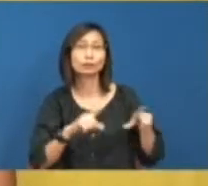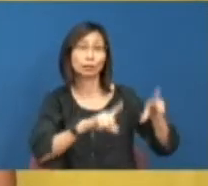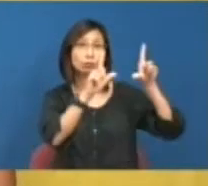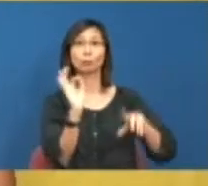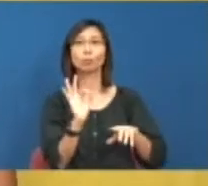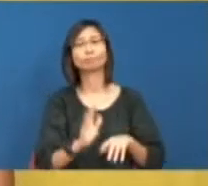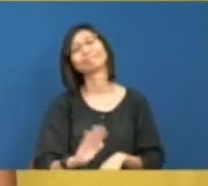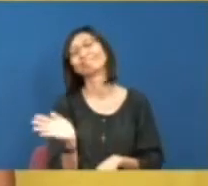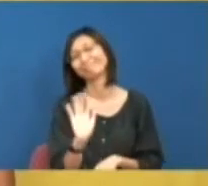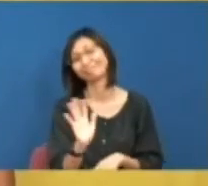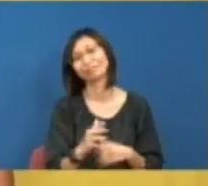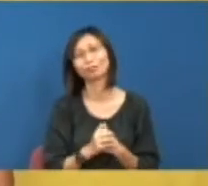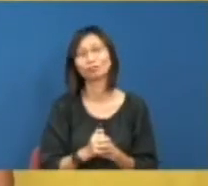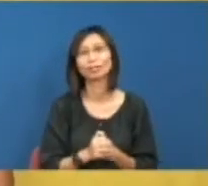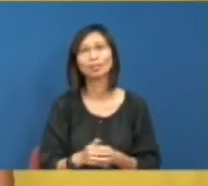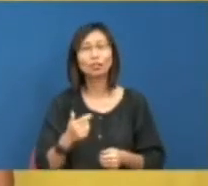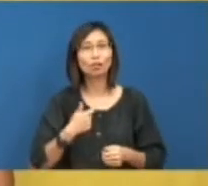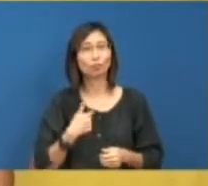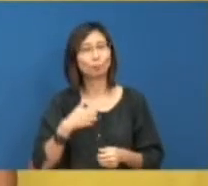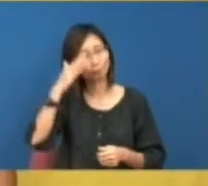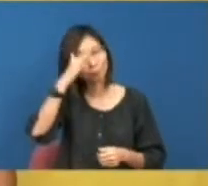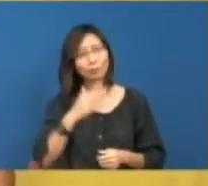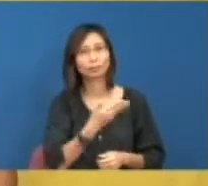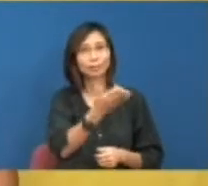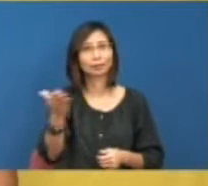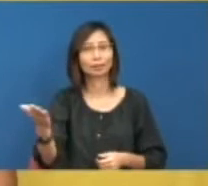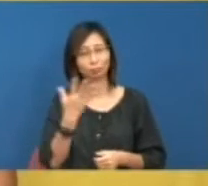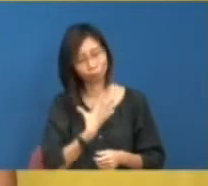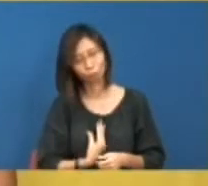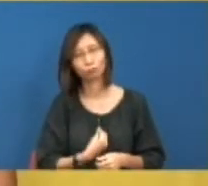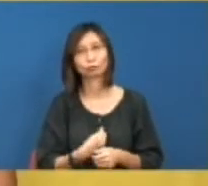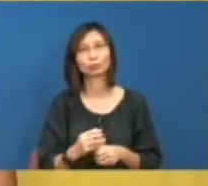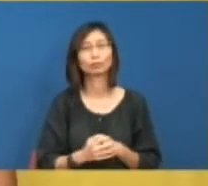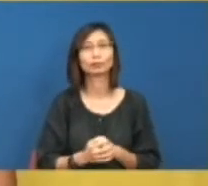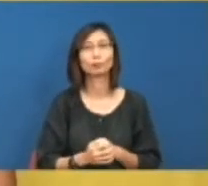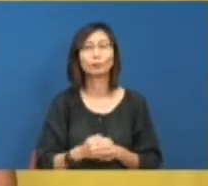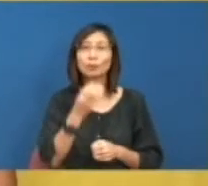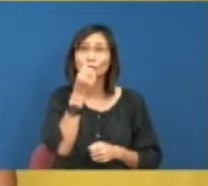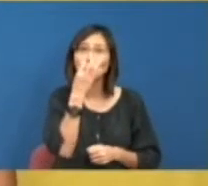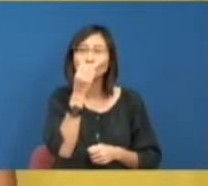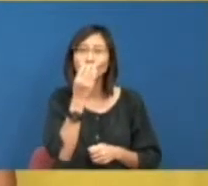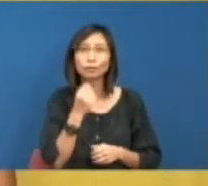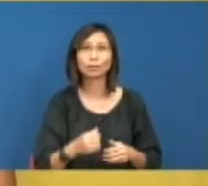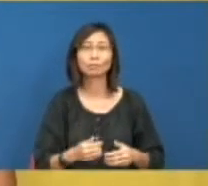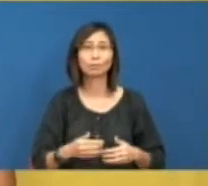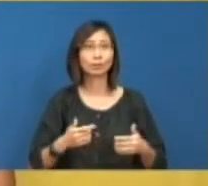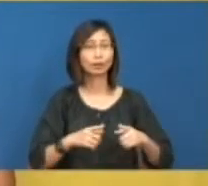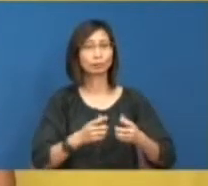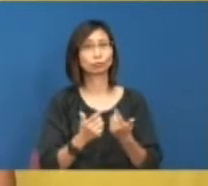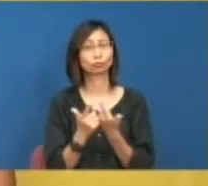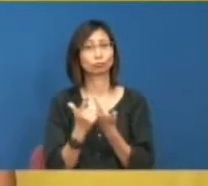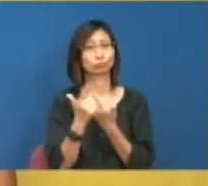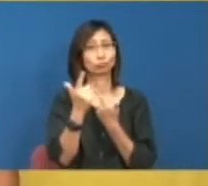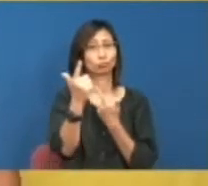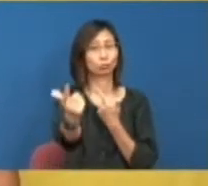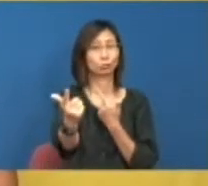朋友，當然我咁樣講，大家好唔開心。其實香港距離一個真正嘅階級鬥爭係相當之遠。